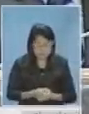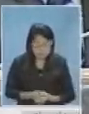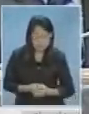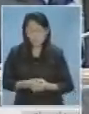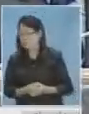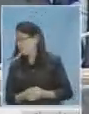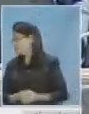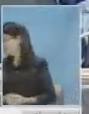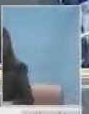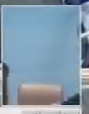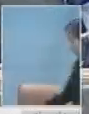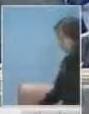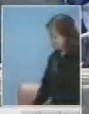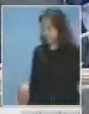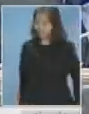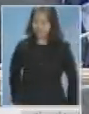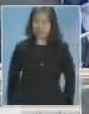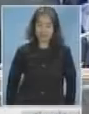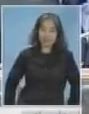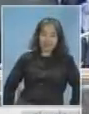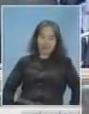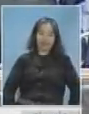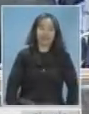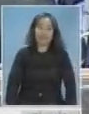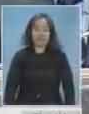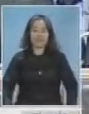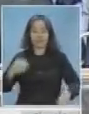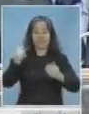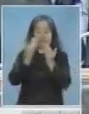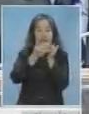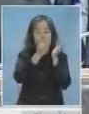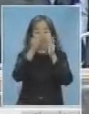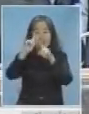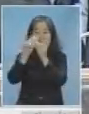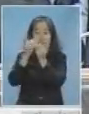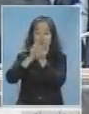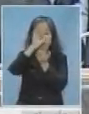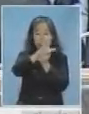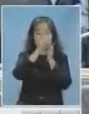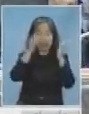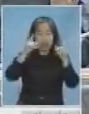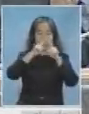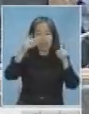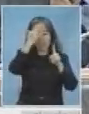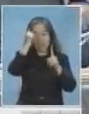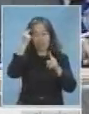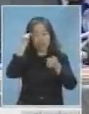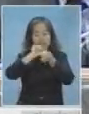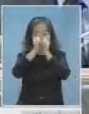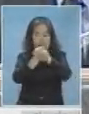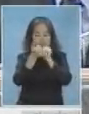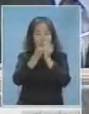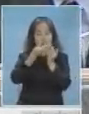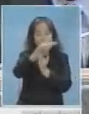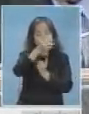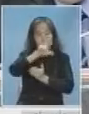องซึ่งควรจะต้องจัดให้มากท่านให้น้อยไปครับก็ขออนุญาตฝากกับท่านประธานนะครับไปยังท่านประธานกรรมาธิ